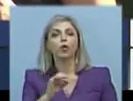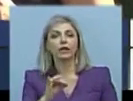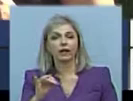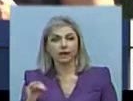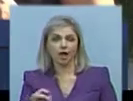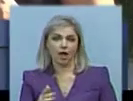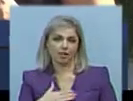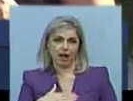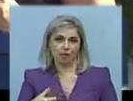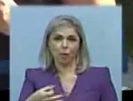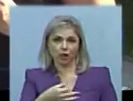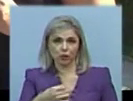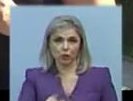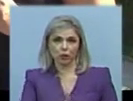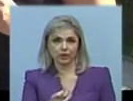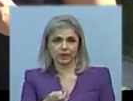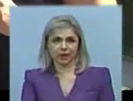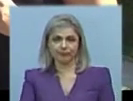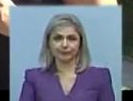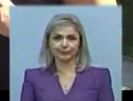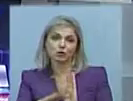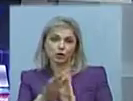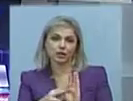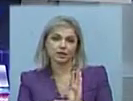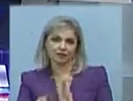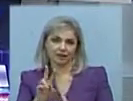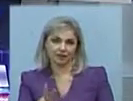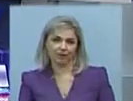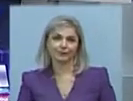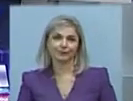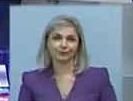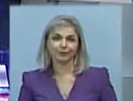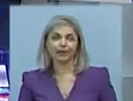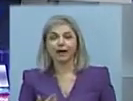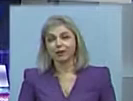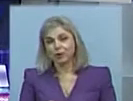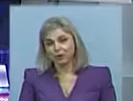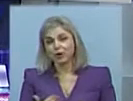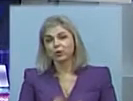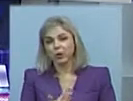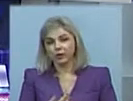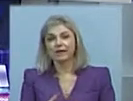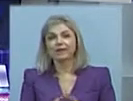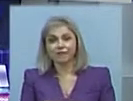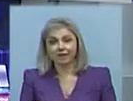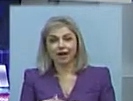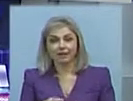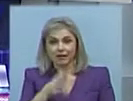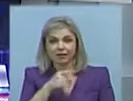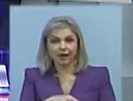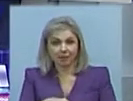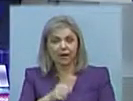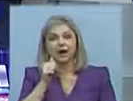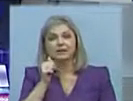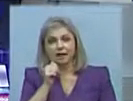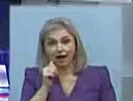Олена Міщенко, Артем Білібов, телевізійні новини Миколаївщини. І це всі новини на цю годину. Вже завтра о 7:30 в